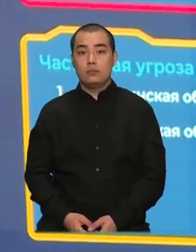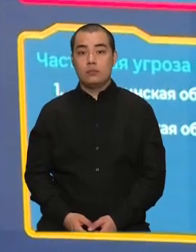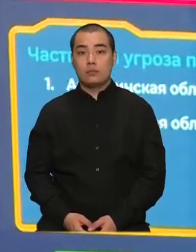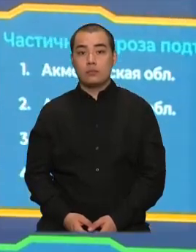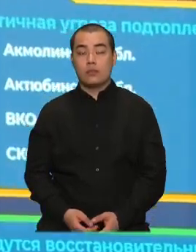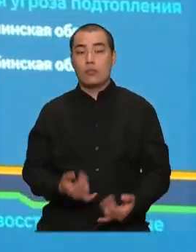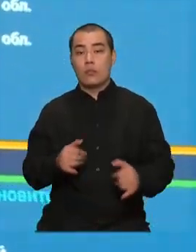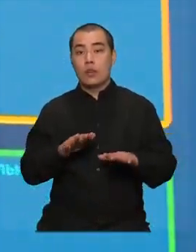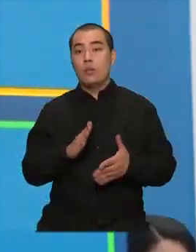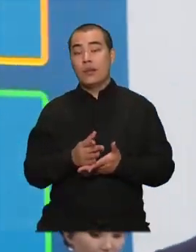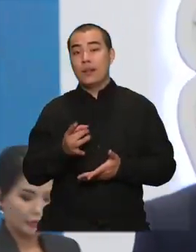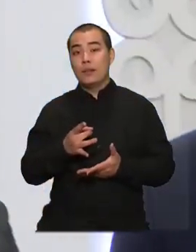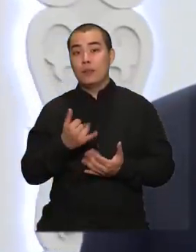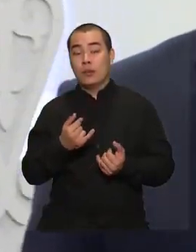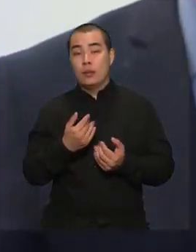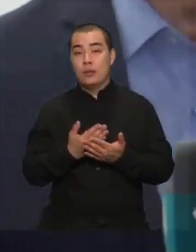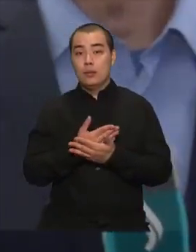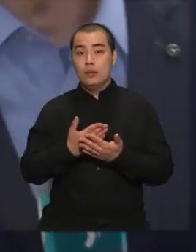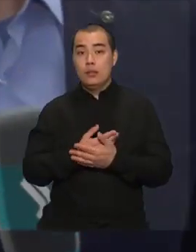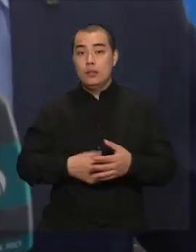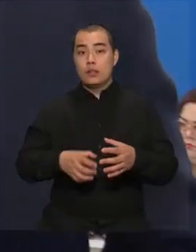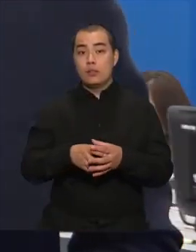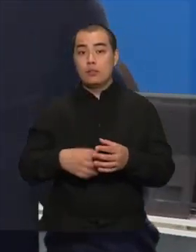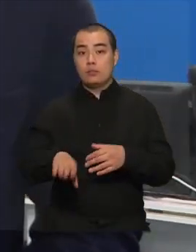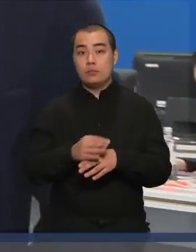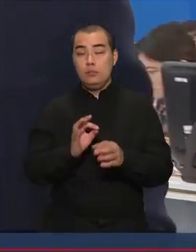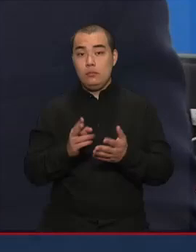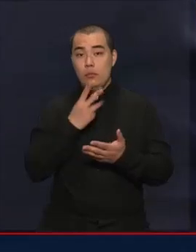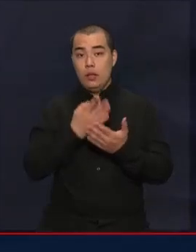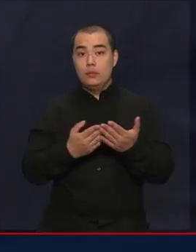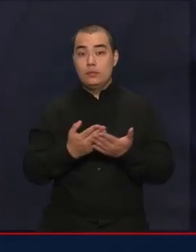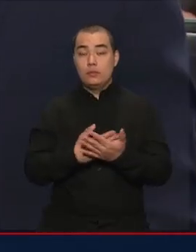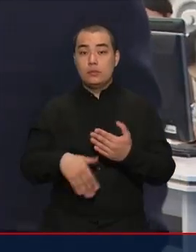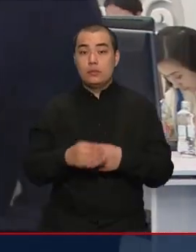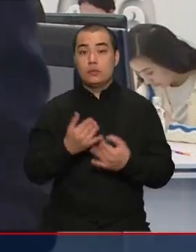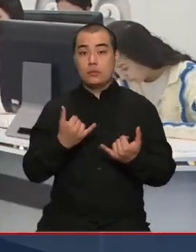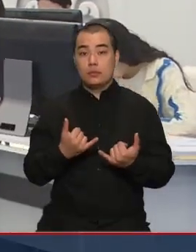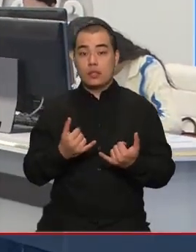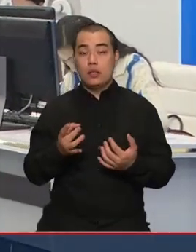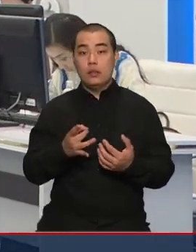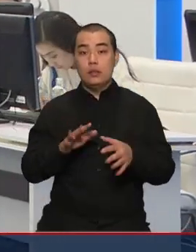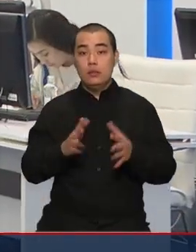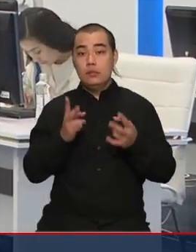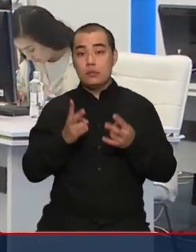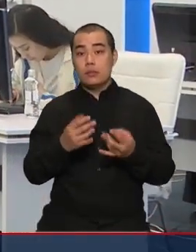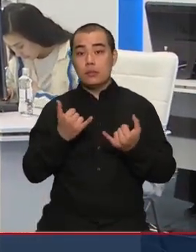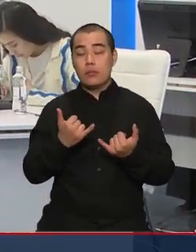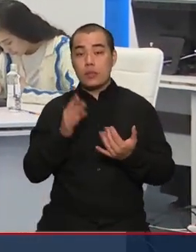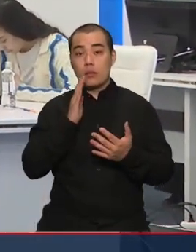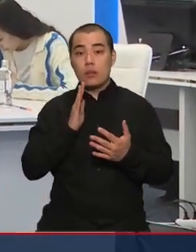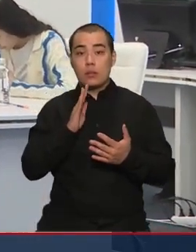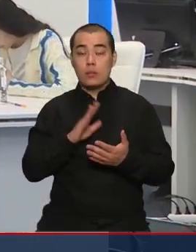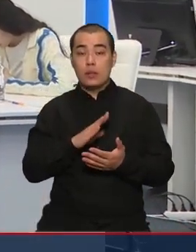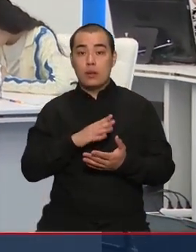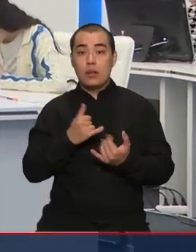Мы сейчас находимся в республиканском информационном штабе. Сюда стекается и обрабатывается вся информация по ситуации в регионах, пострадавших от паводков. Причем в